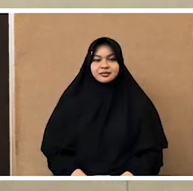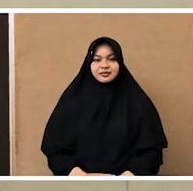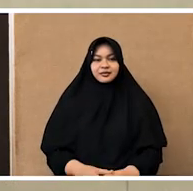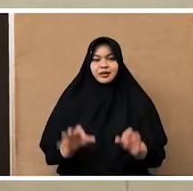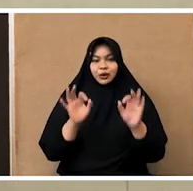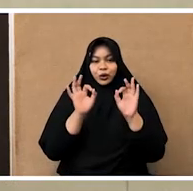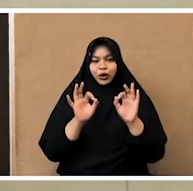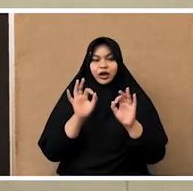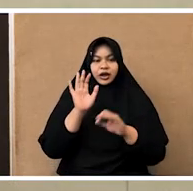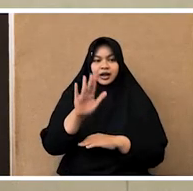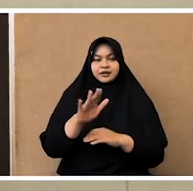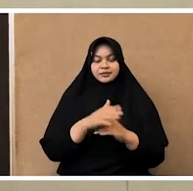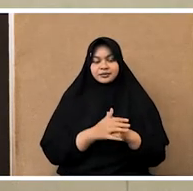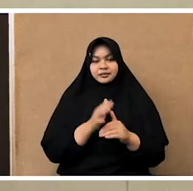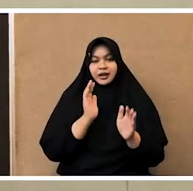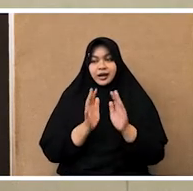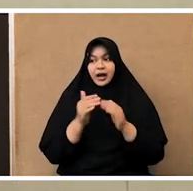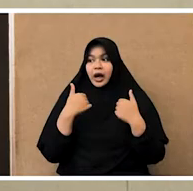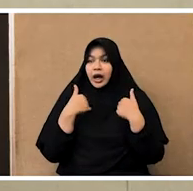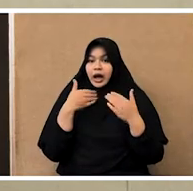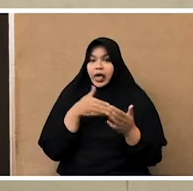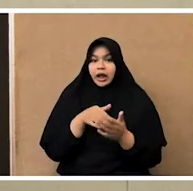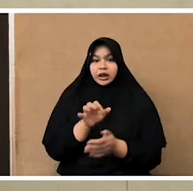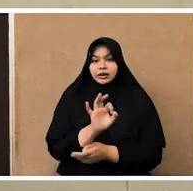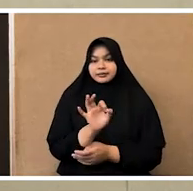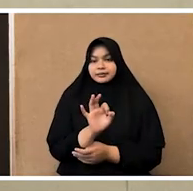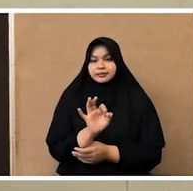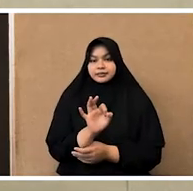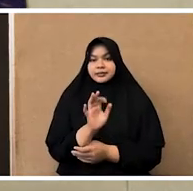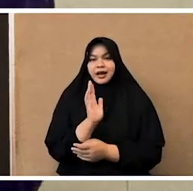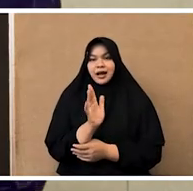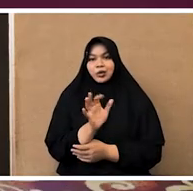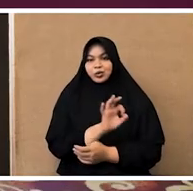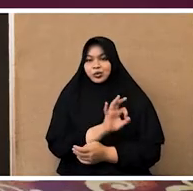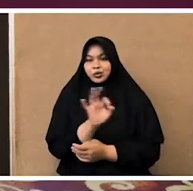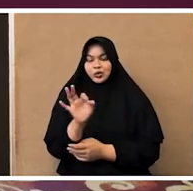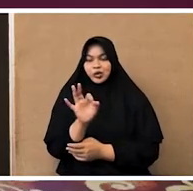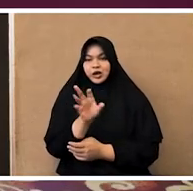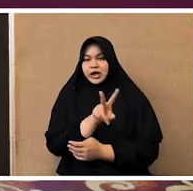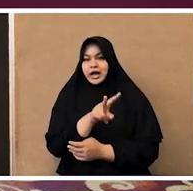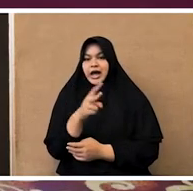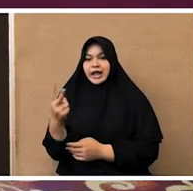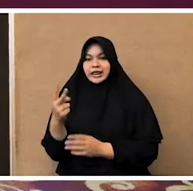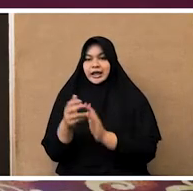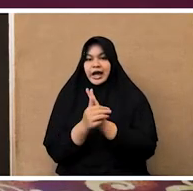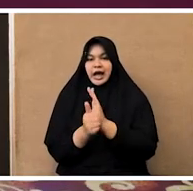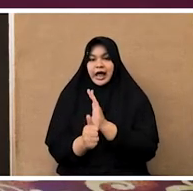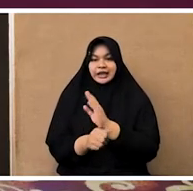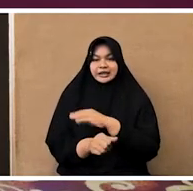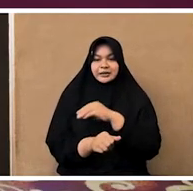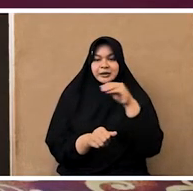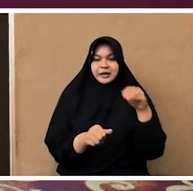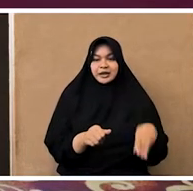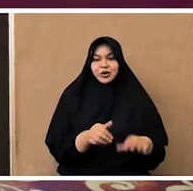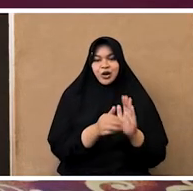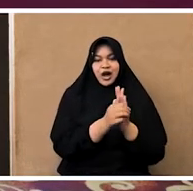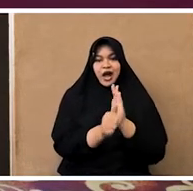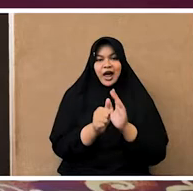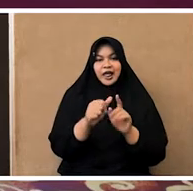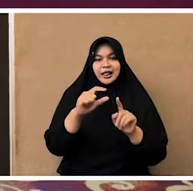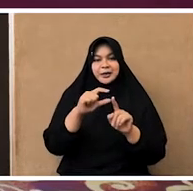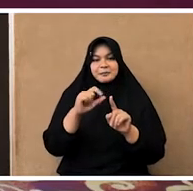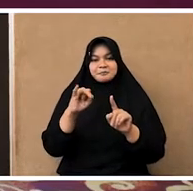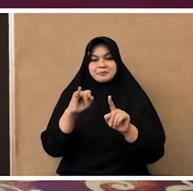nanti kalau ada lagi kalau belum ada Kita pindah ke ahlinya ini sebelahnya ini ini ahli final